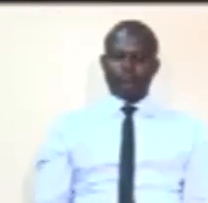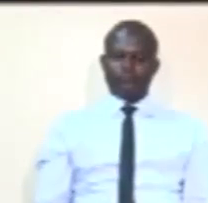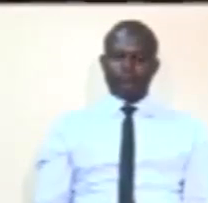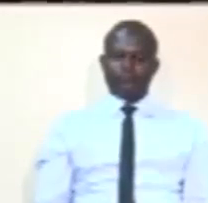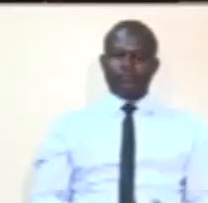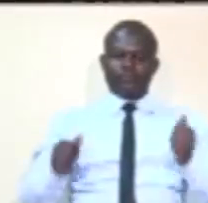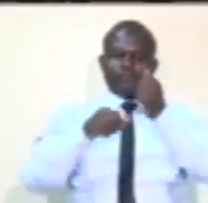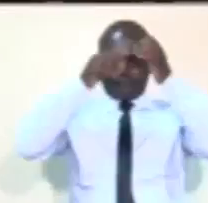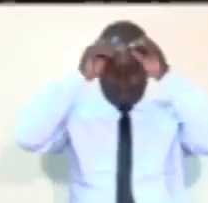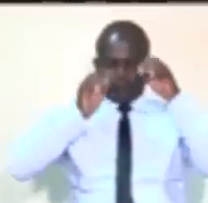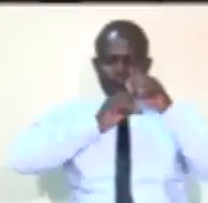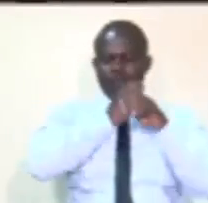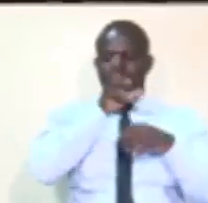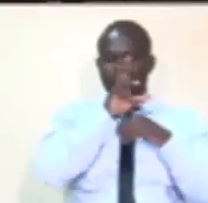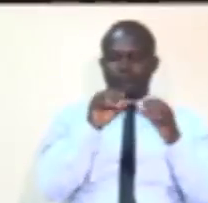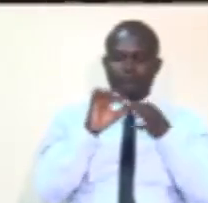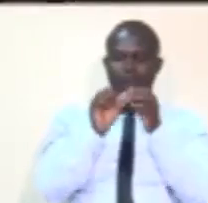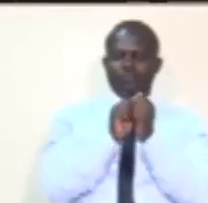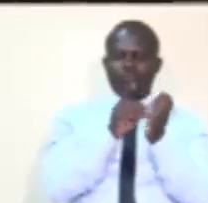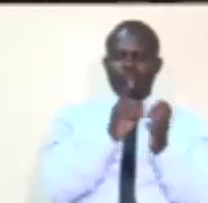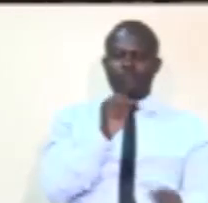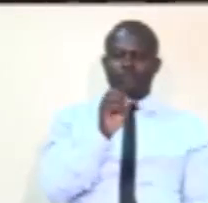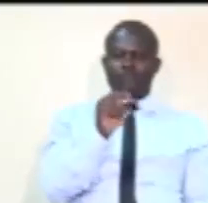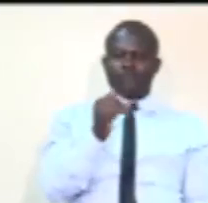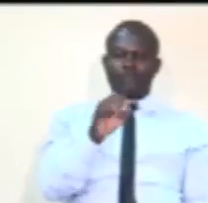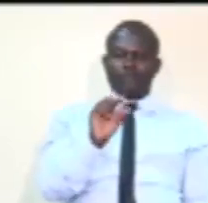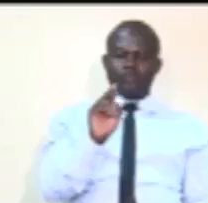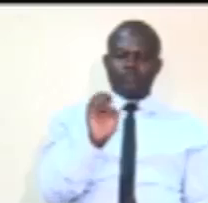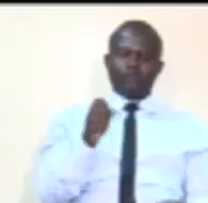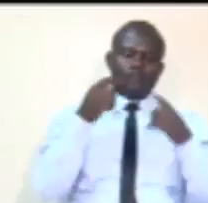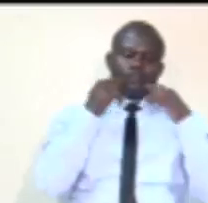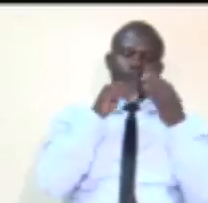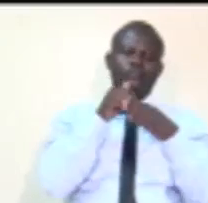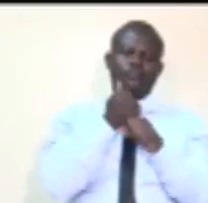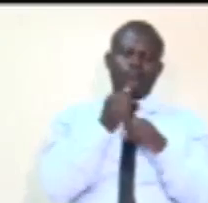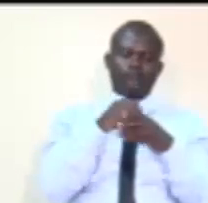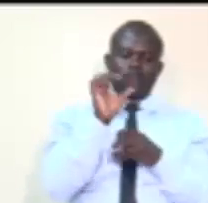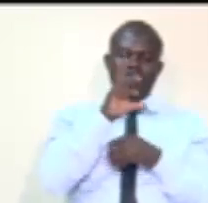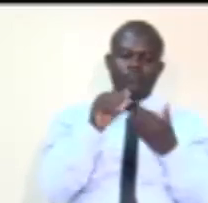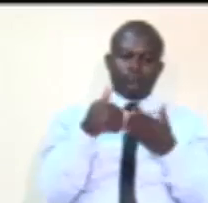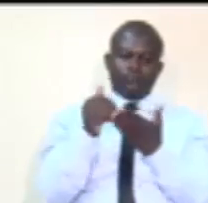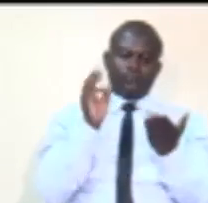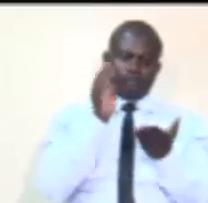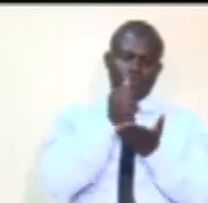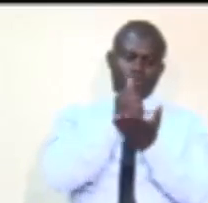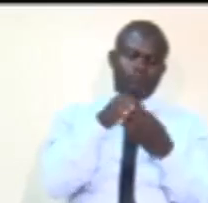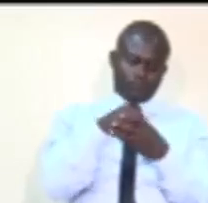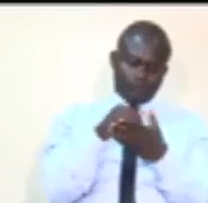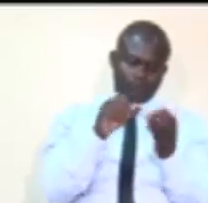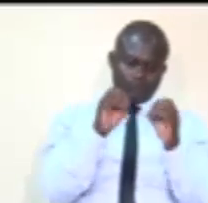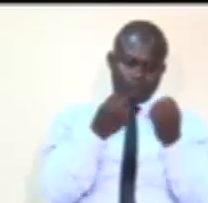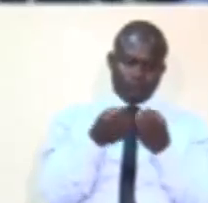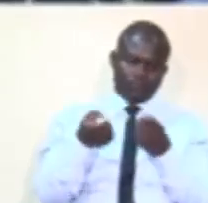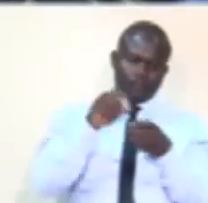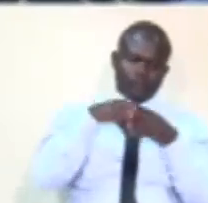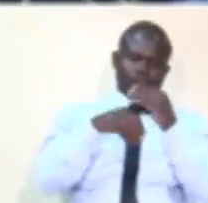Visi Perezida wa Komisiyo y'Umuryango wa Afurika yunze ubumwe Dr. Monique Nsanzabaganwa avuga ko gukorera inkingo muri Afurika bizafasha uyu muryango kongera ubucuruzi